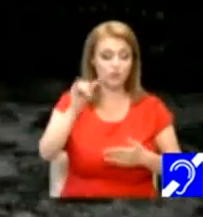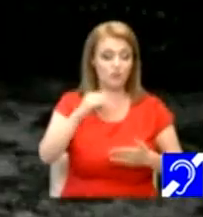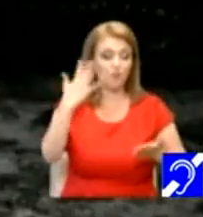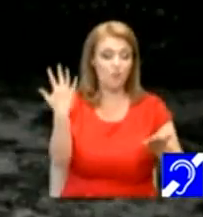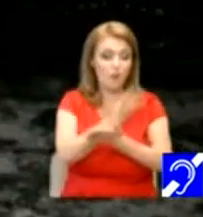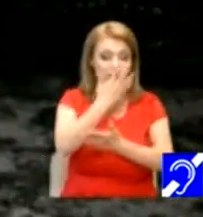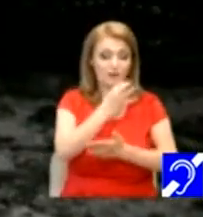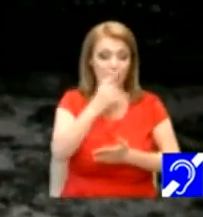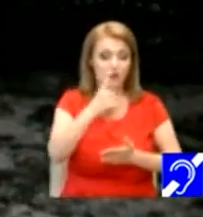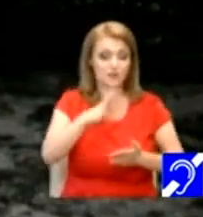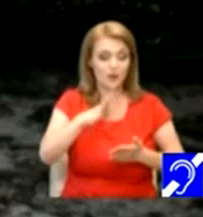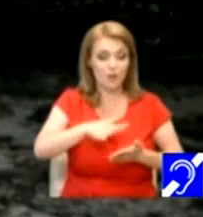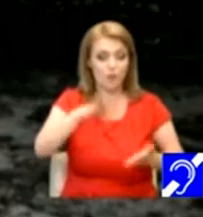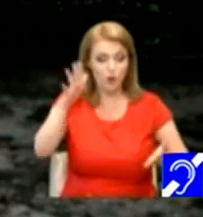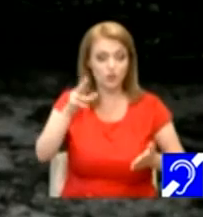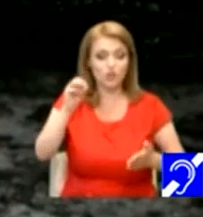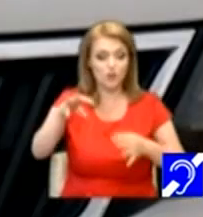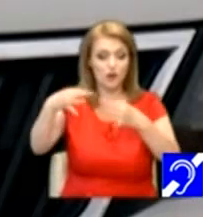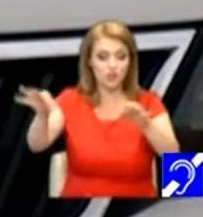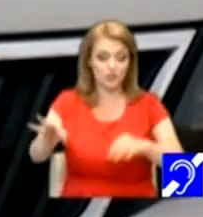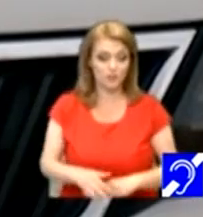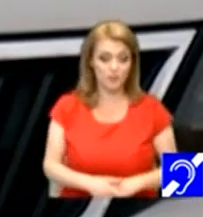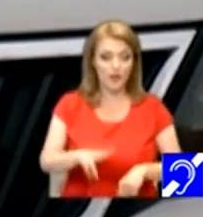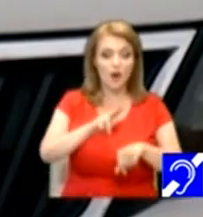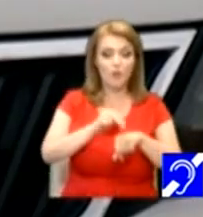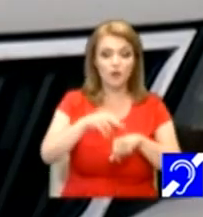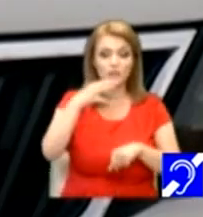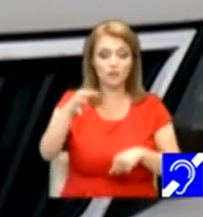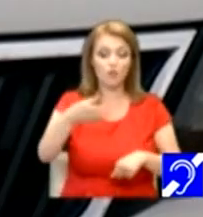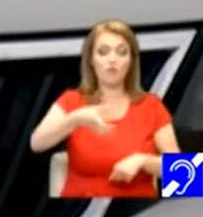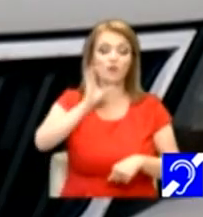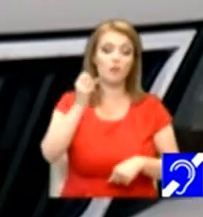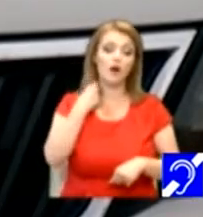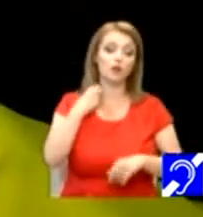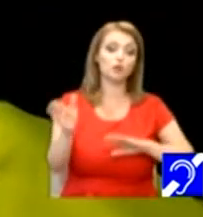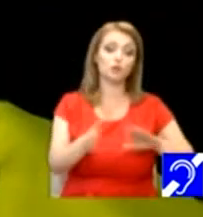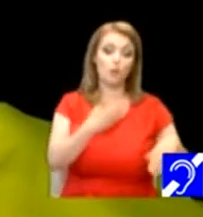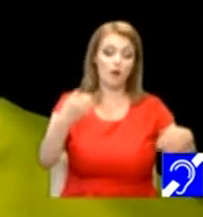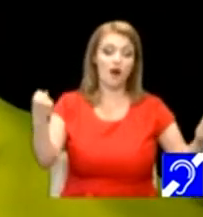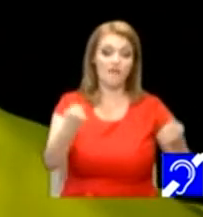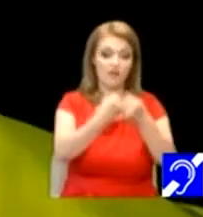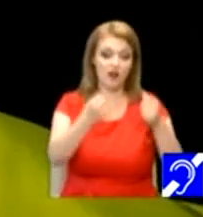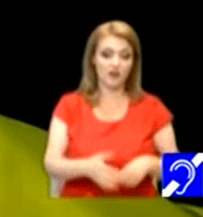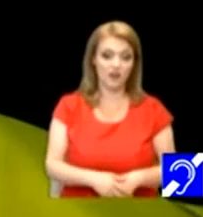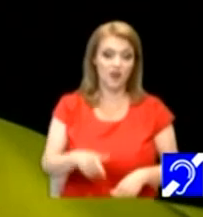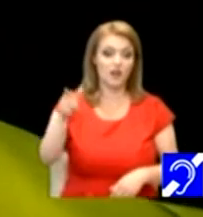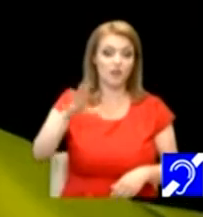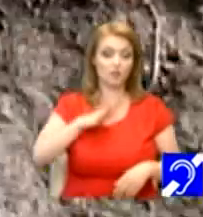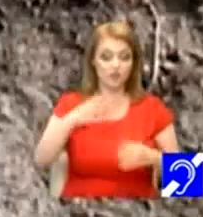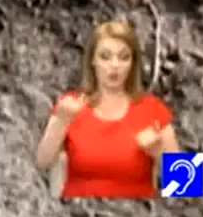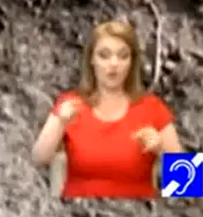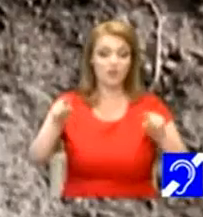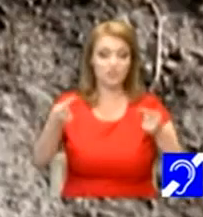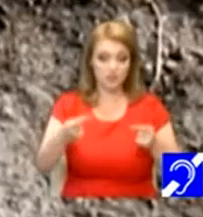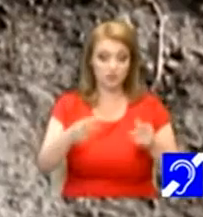de 5 ori mai mare decât limita admisă. Polițistul a spus că a consumat alcool după accident. El a fost reținut pentru